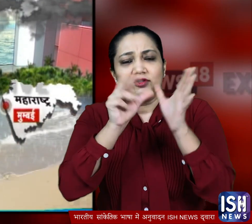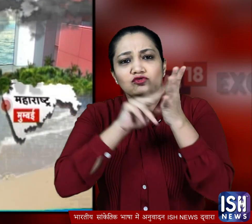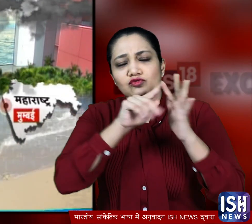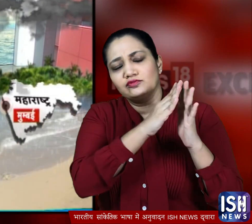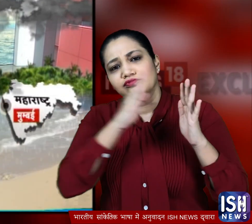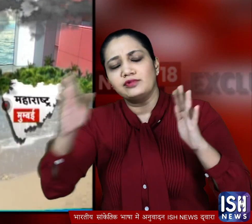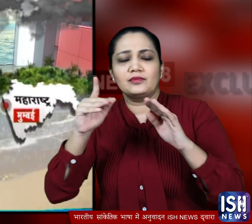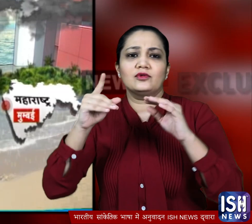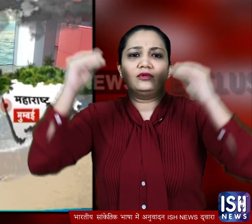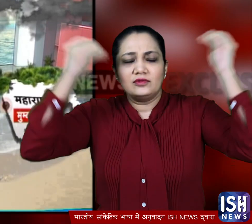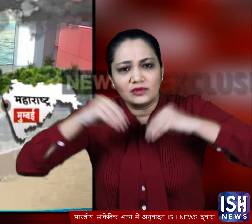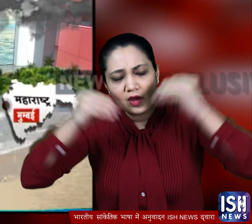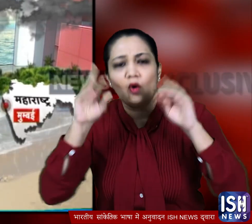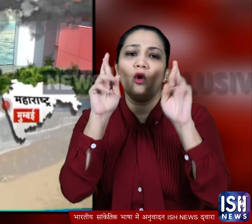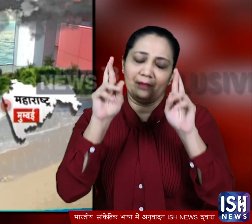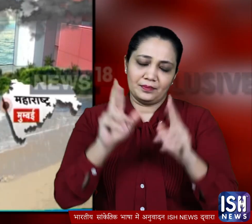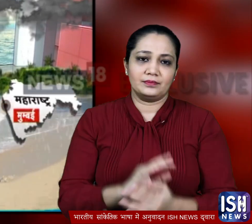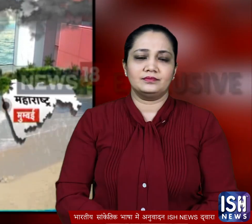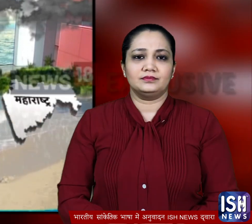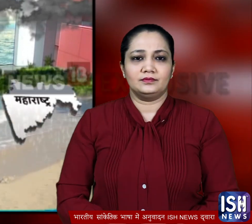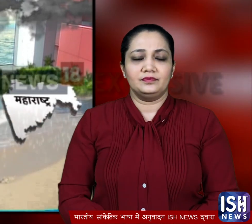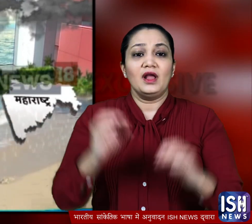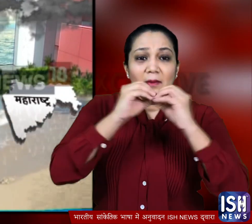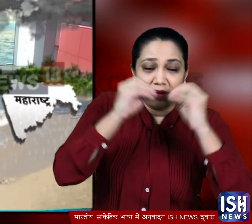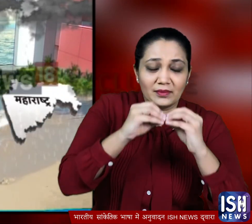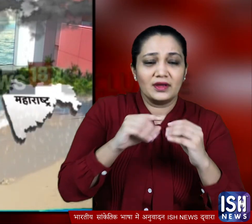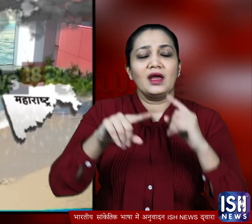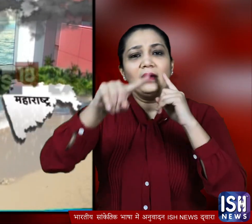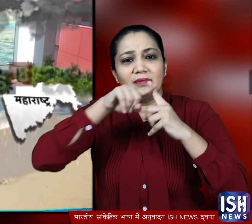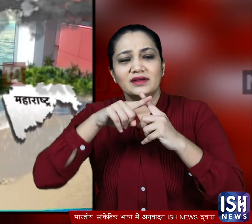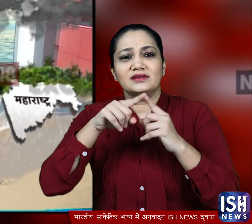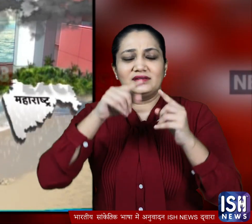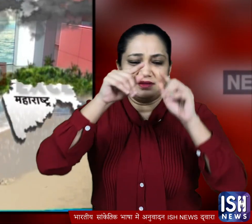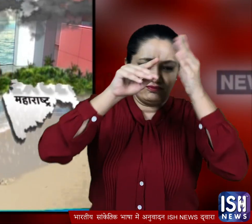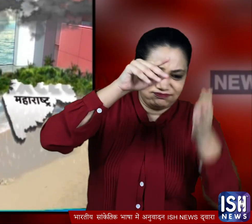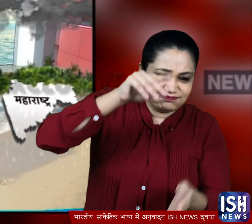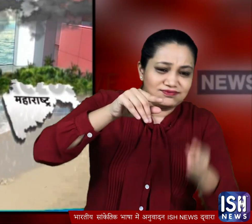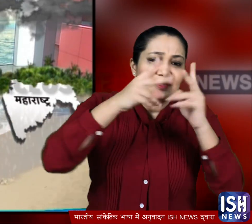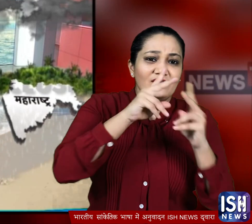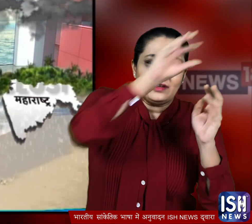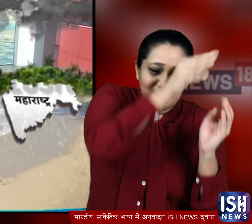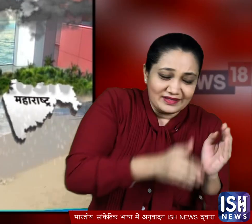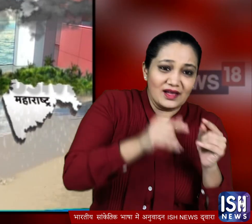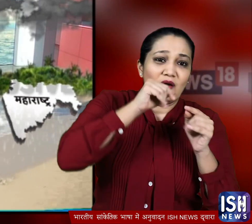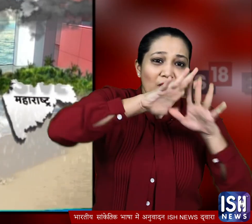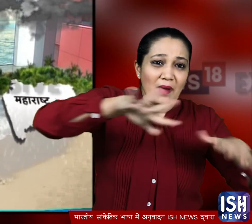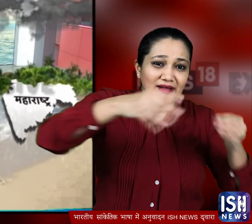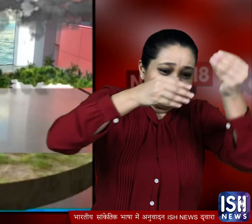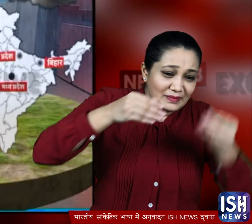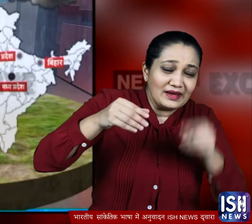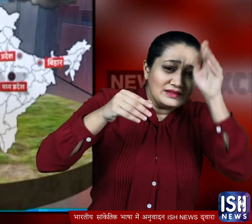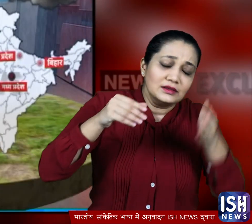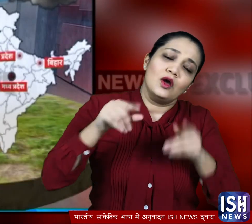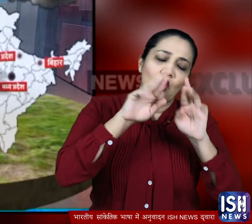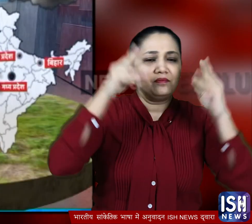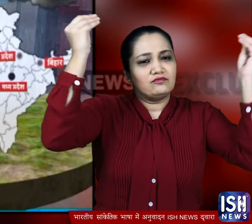बारिश होने का अनुमान जताया गया है। मुंबई के अलावा समुद्र से लगने वाले राज्य के बाकी शहरों में भी बारिश हो सकती है।